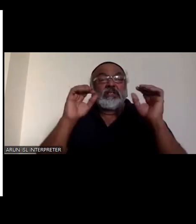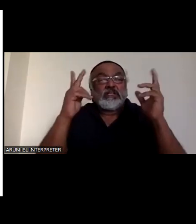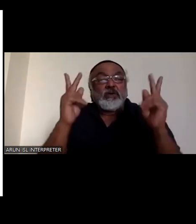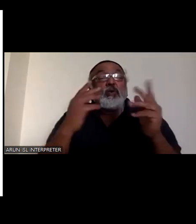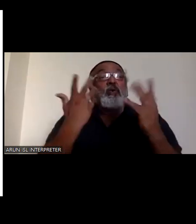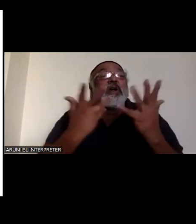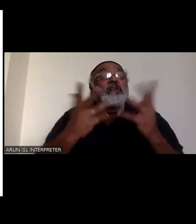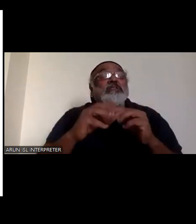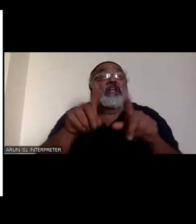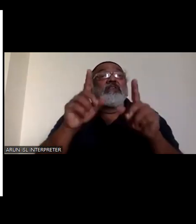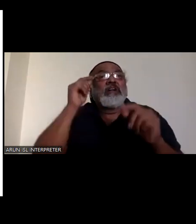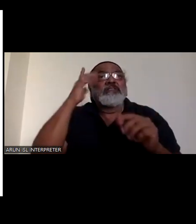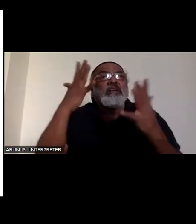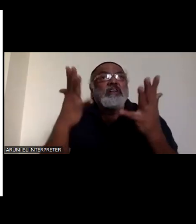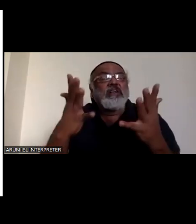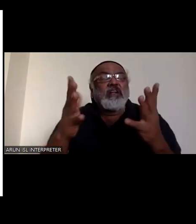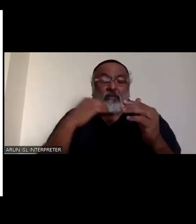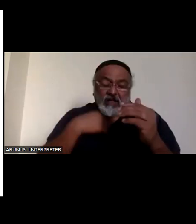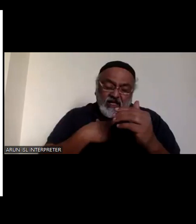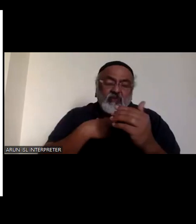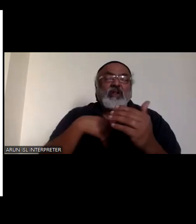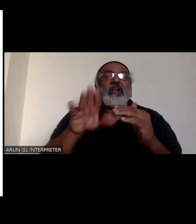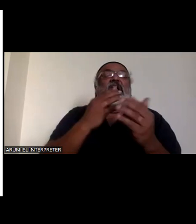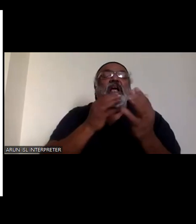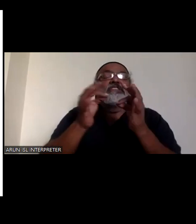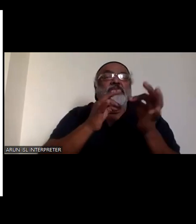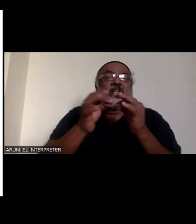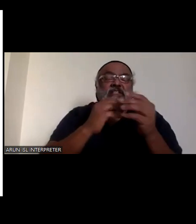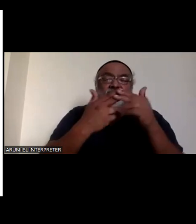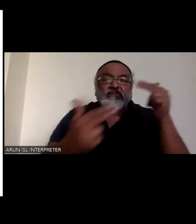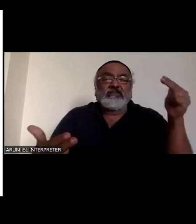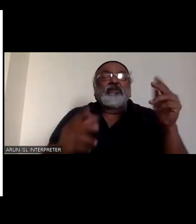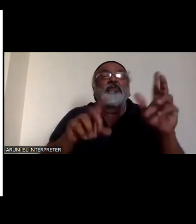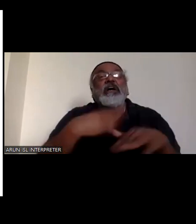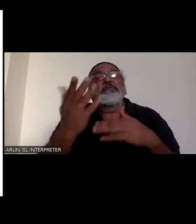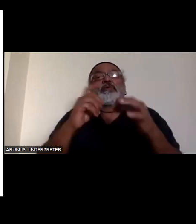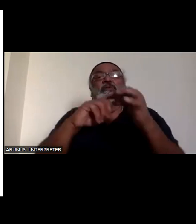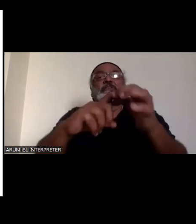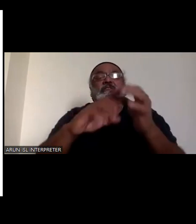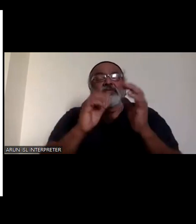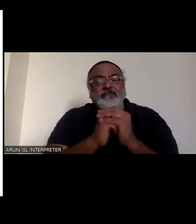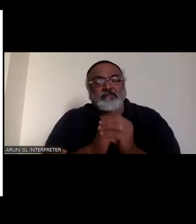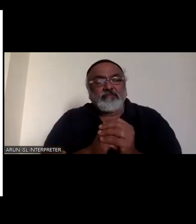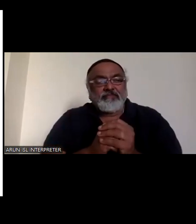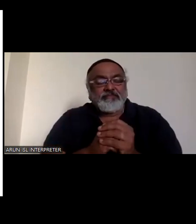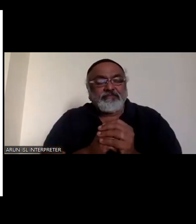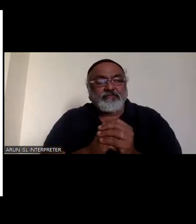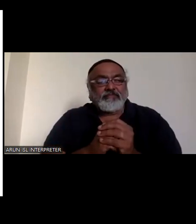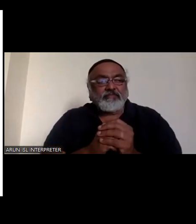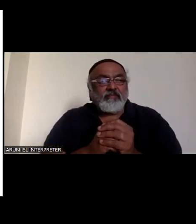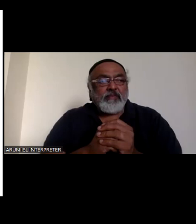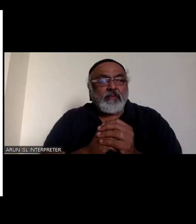है वहां मैं निश्चित तौर पर पहले जानकारी दूंगा, तब सवाल करूंगा. पर फिलहाल के लिए